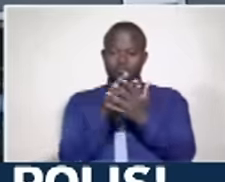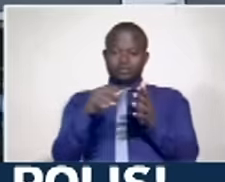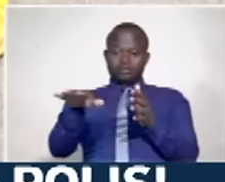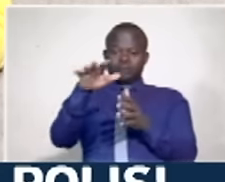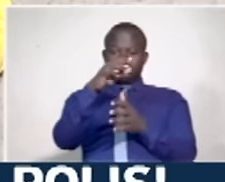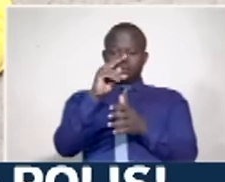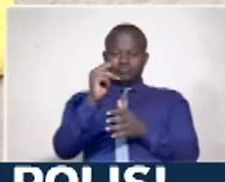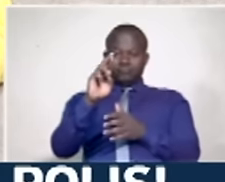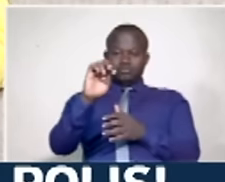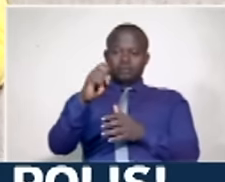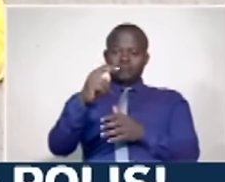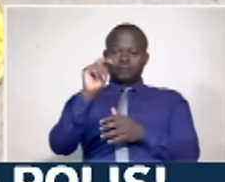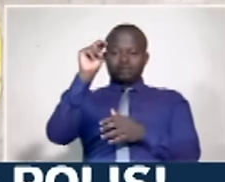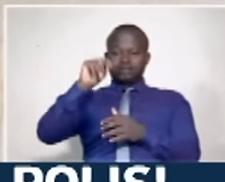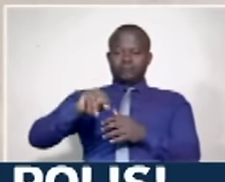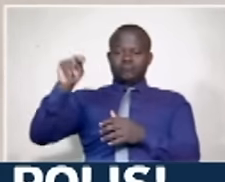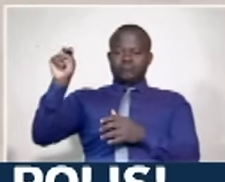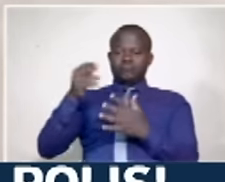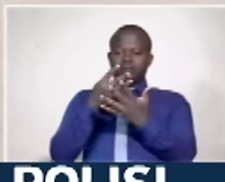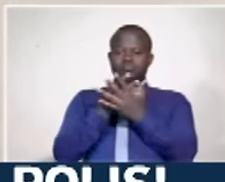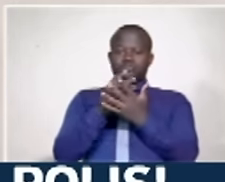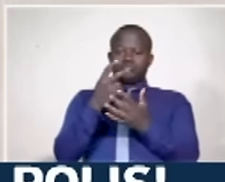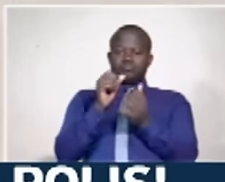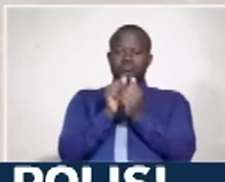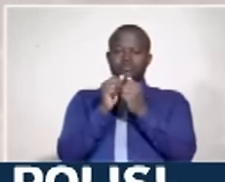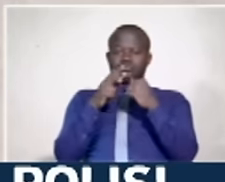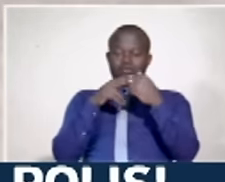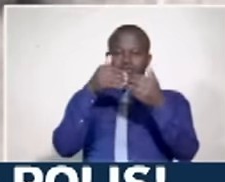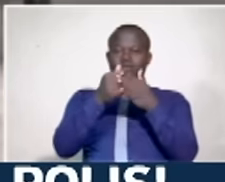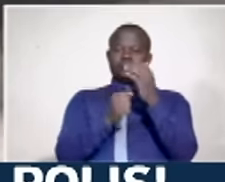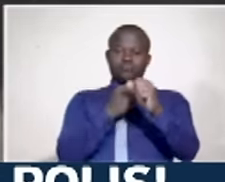gufungirwa muri gereza ya Nyarugenge muri 2015 kugera 2017.